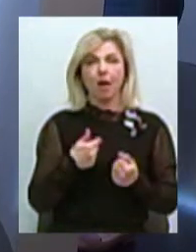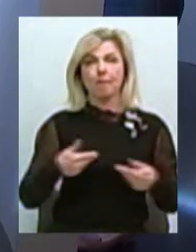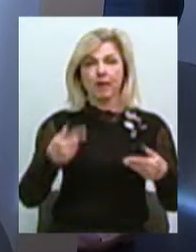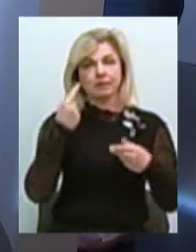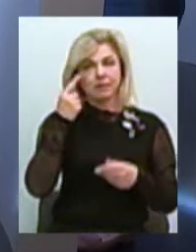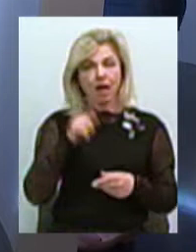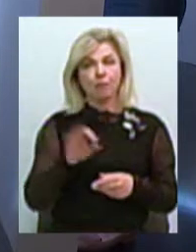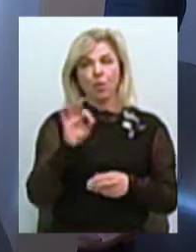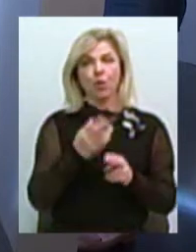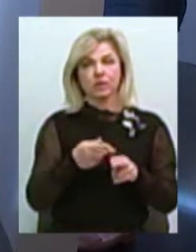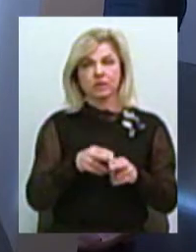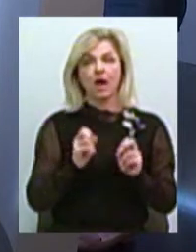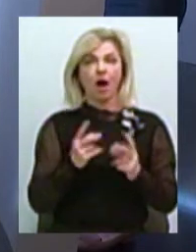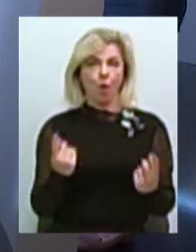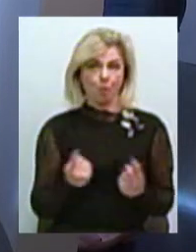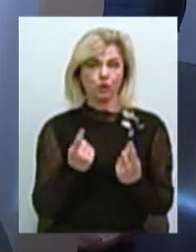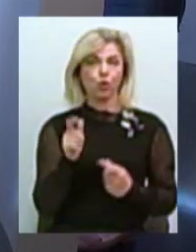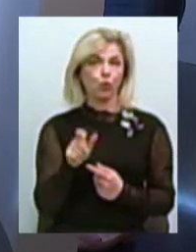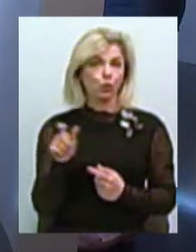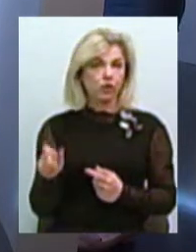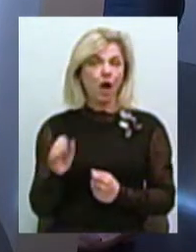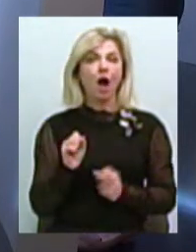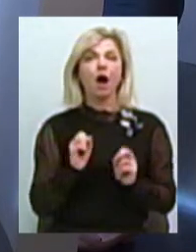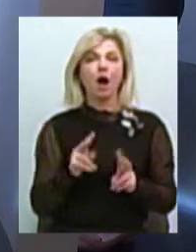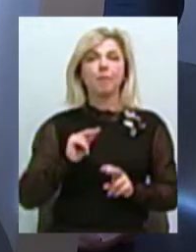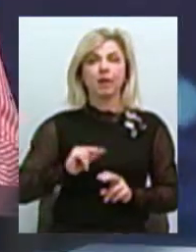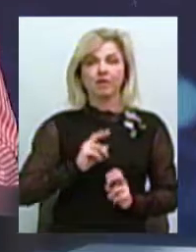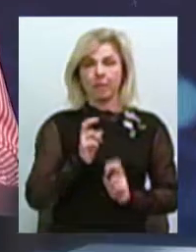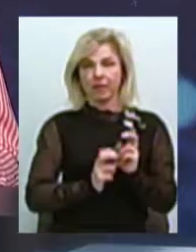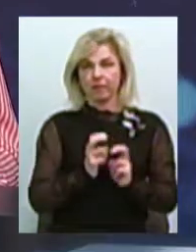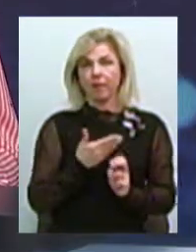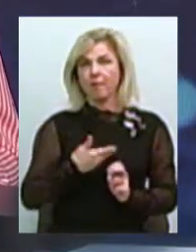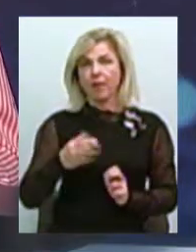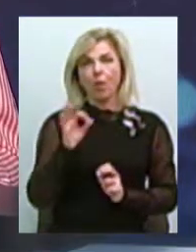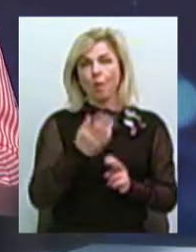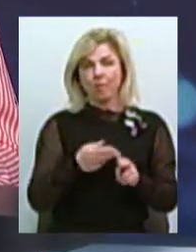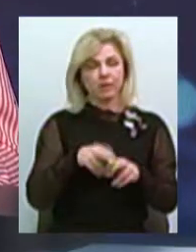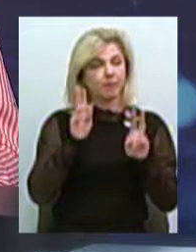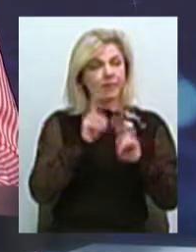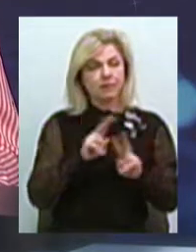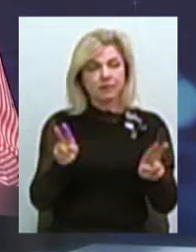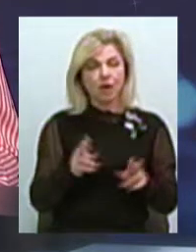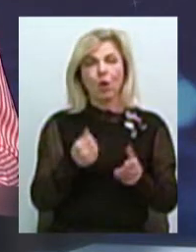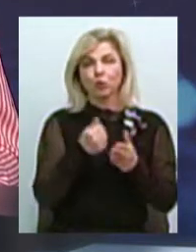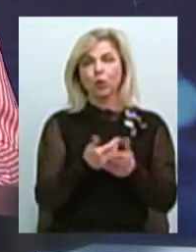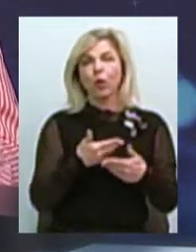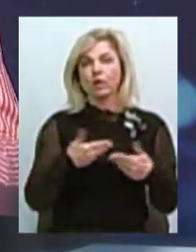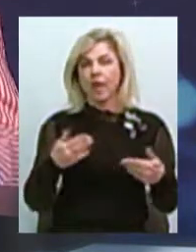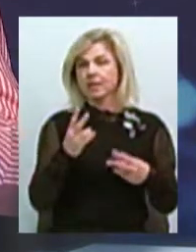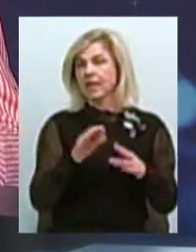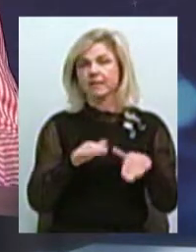це як пересічні громадяни, але як працівники підприємства ми про це не знаємо. До нас не зверталися,